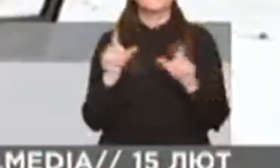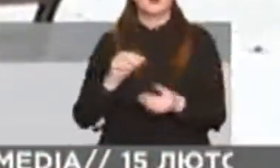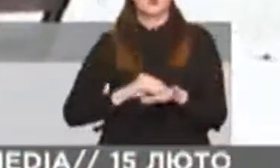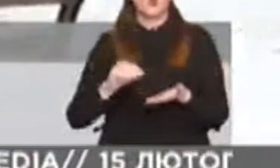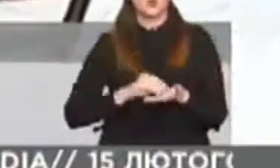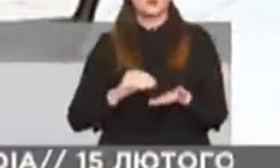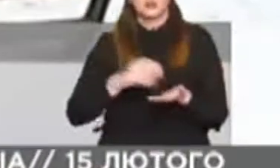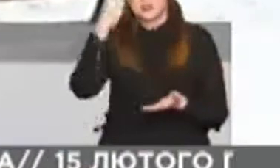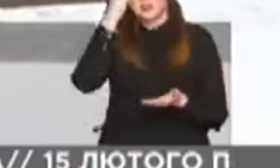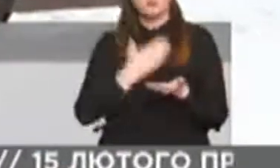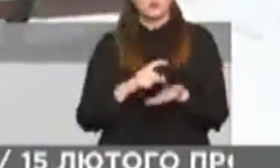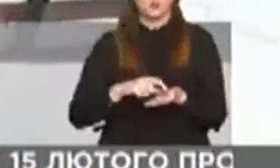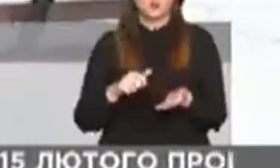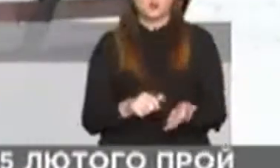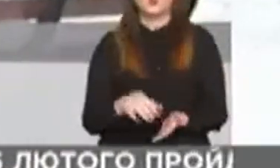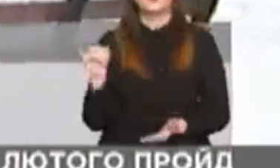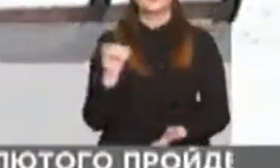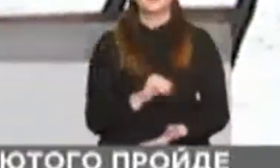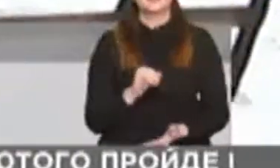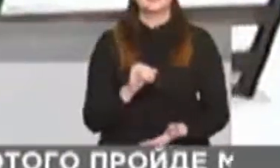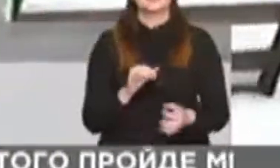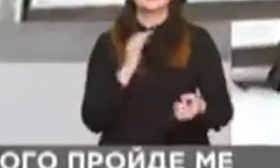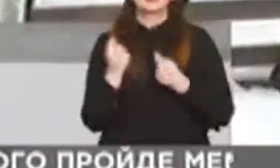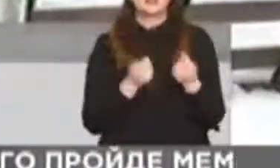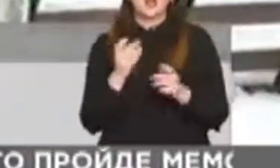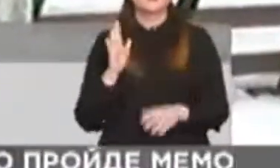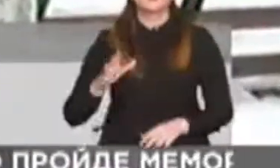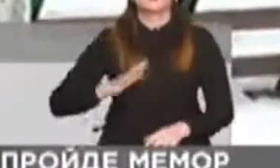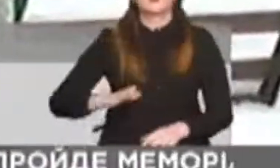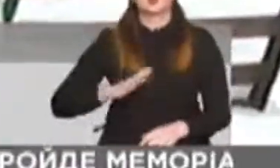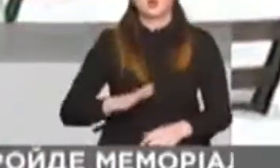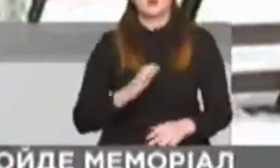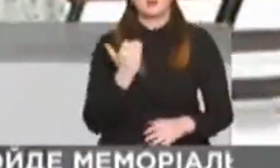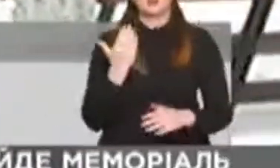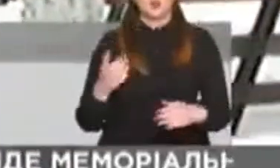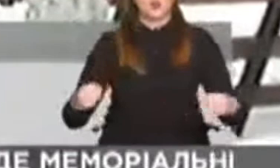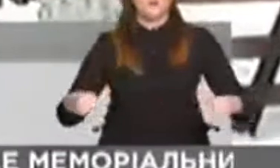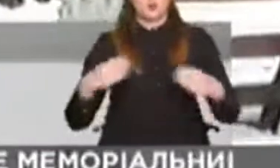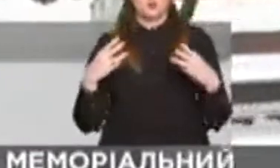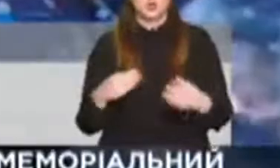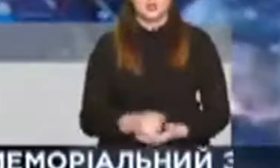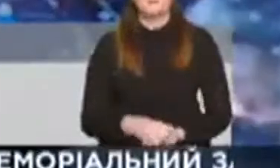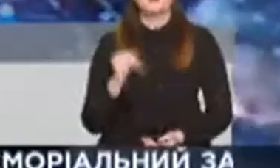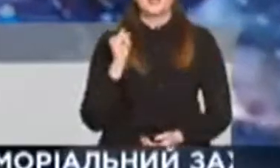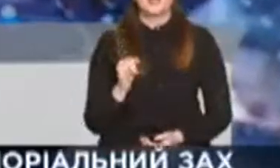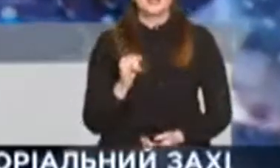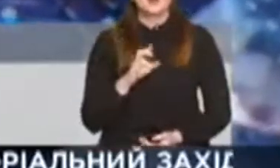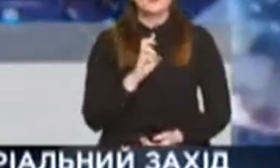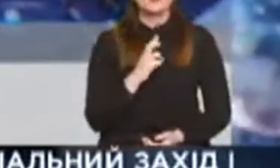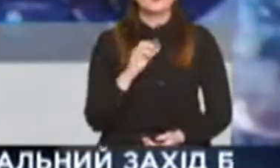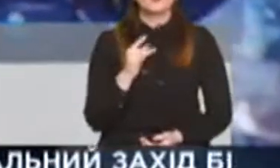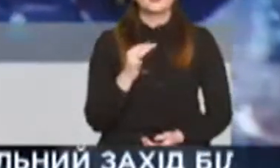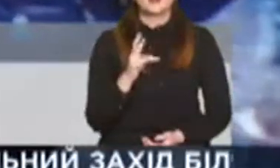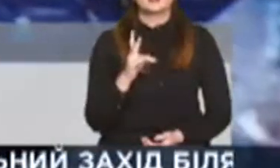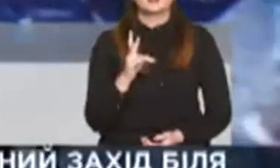і кореспондент «Київ Ньюзруму», і до деталі будемо чекати з його включення. Так, і, власне, Богдан